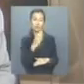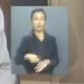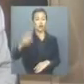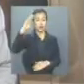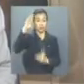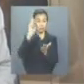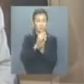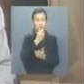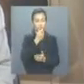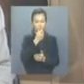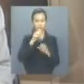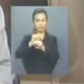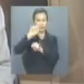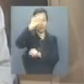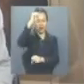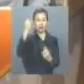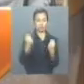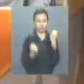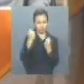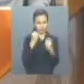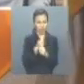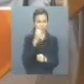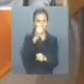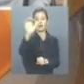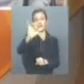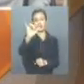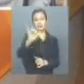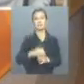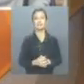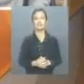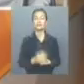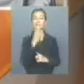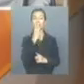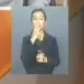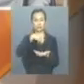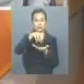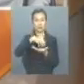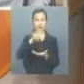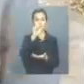างนะคะเราจะไปตามสถานการณ์กับคุณนิสลาคินิมานค่ะคุณนิสลาเชิญค่ะ